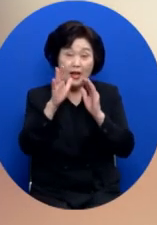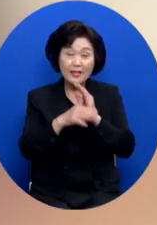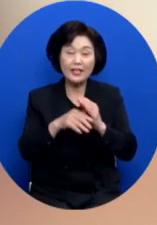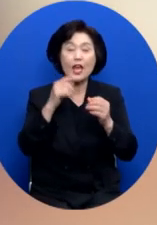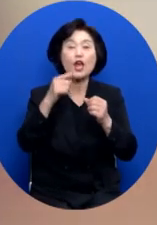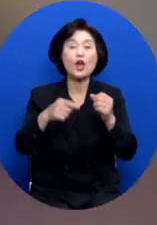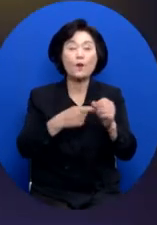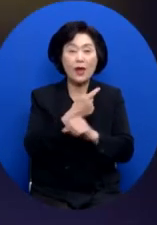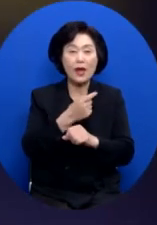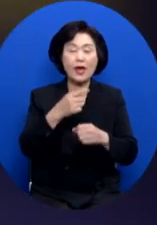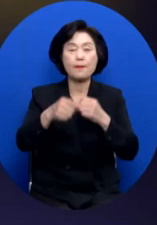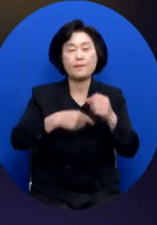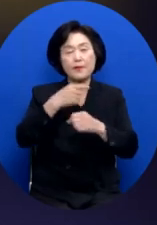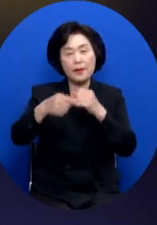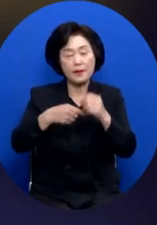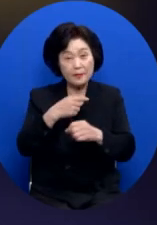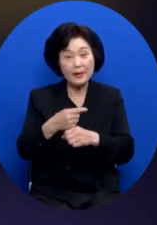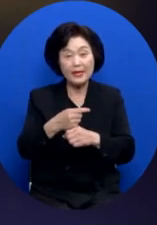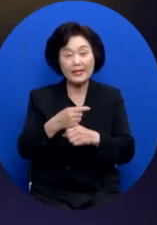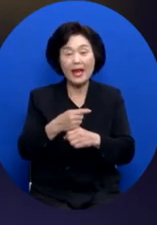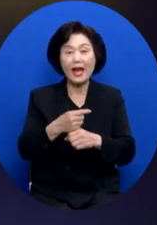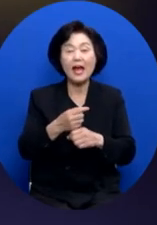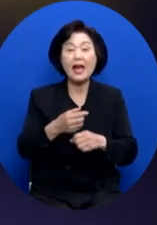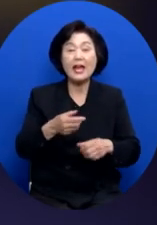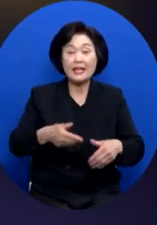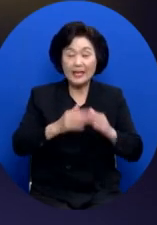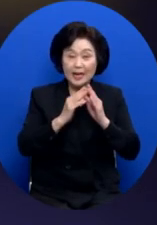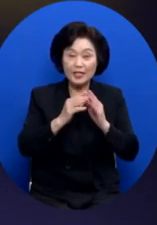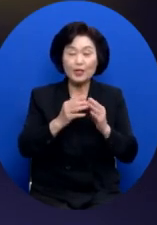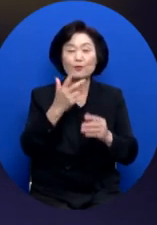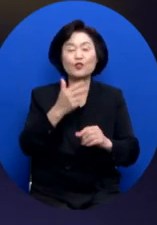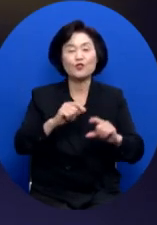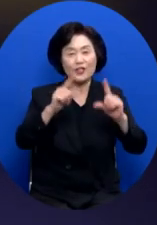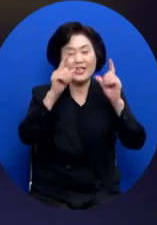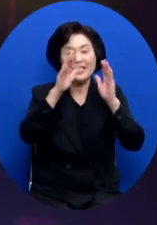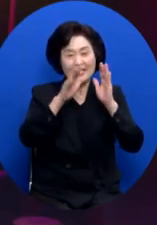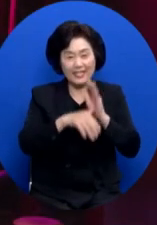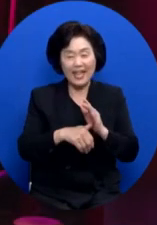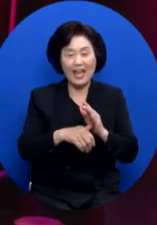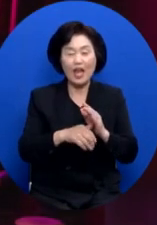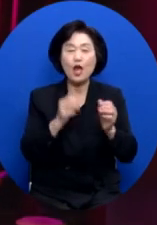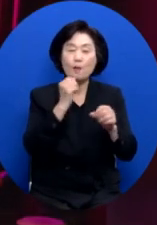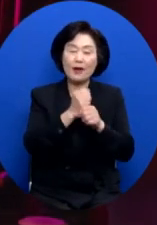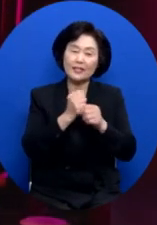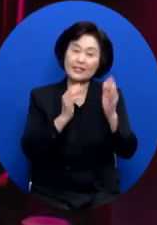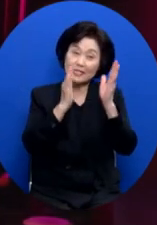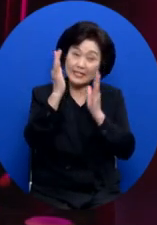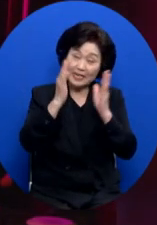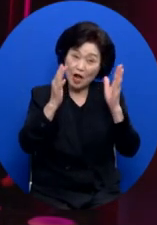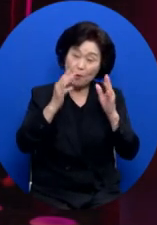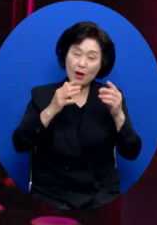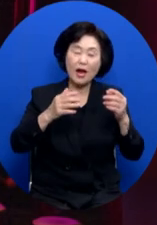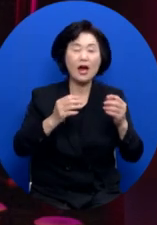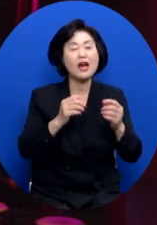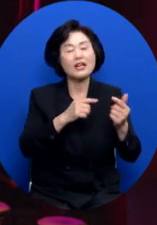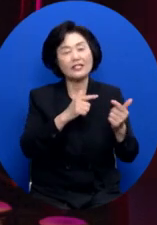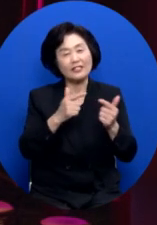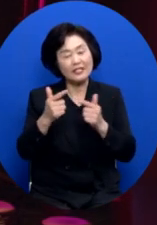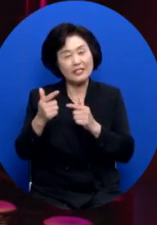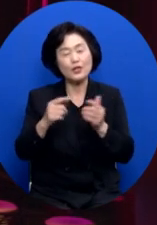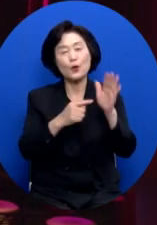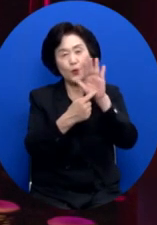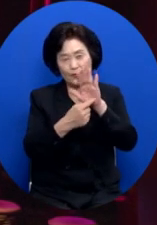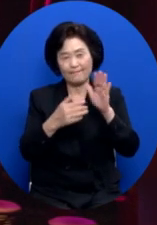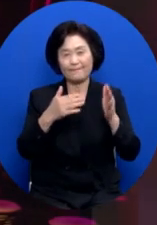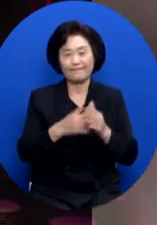매년 창립기념 주일에 아둘람 첸트, 킹스웨이, 그 마지막 날에 등 창작 드라마나 뮤지컬을 제작해 공연을 선보여